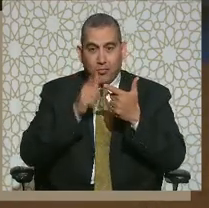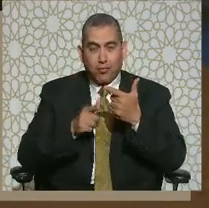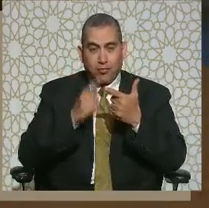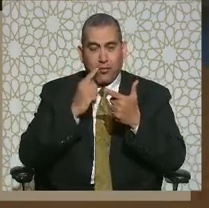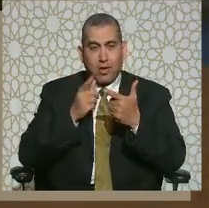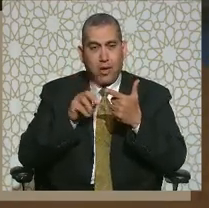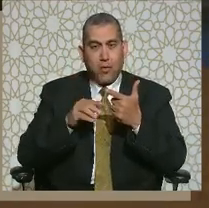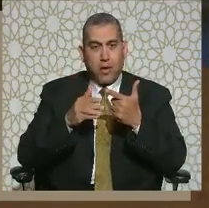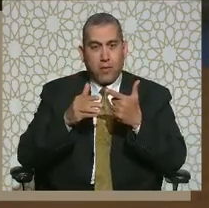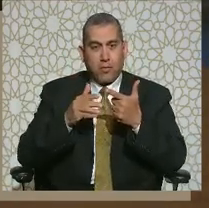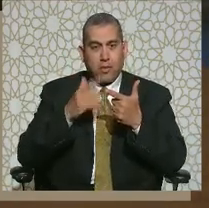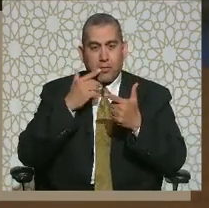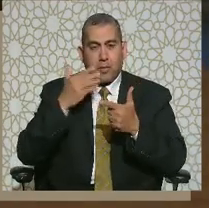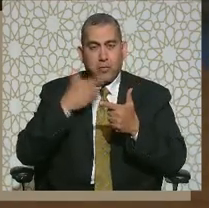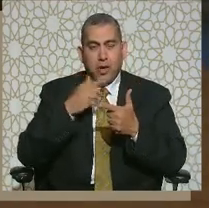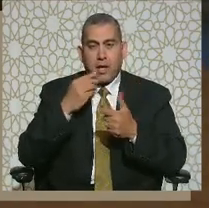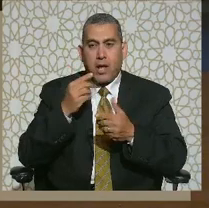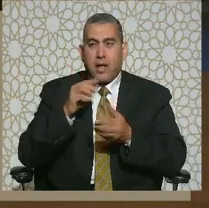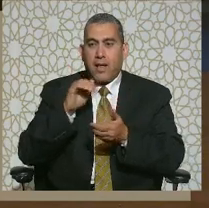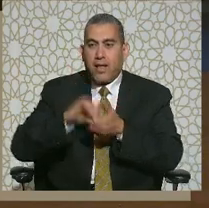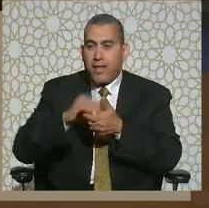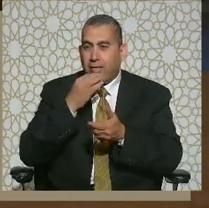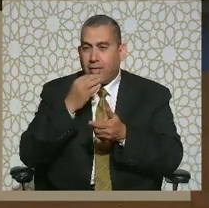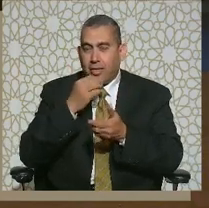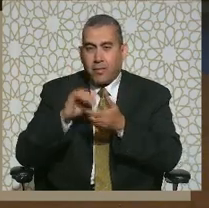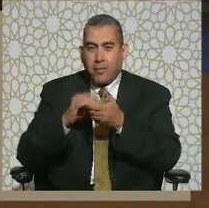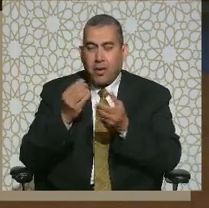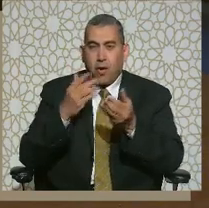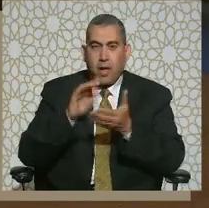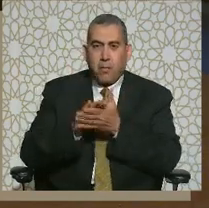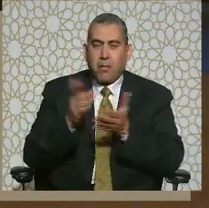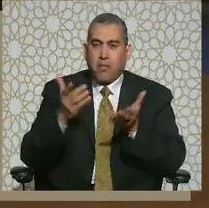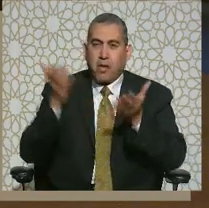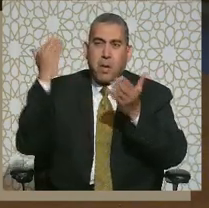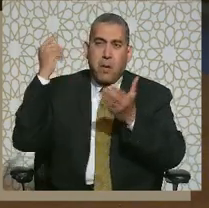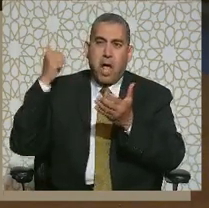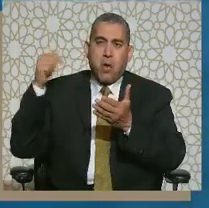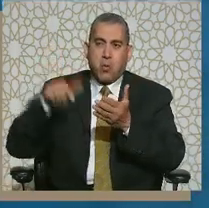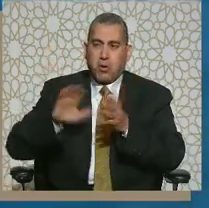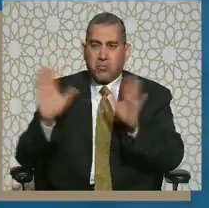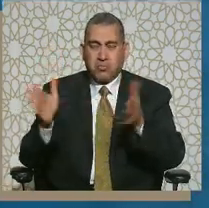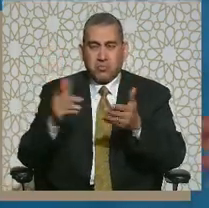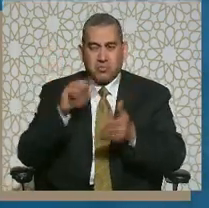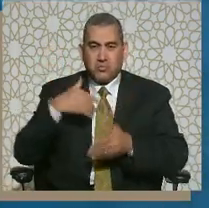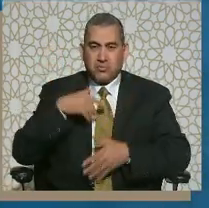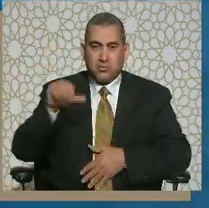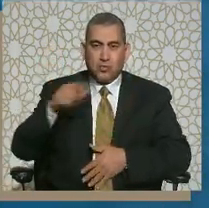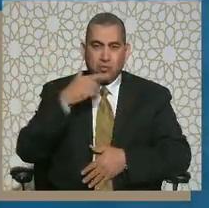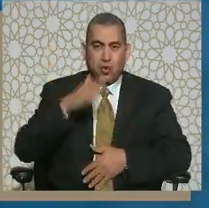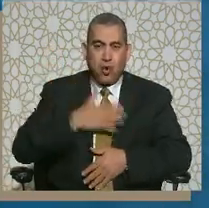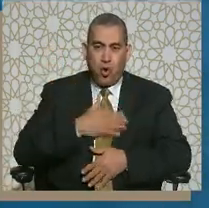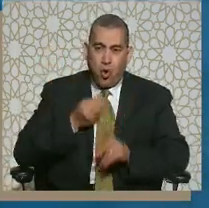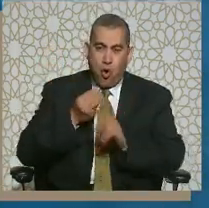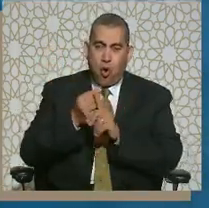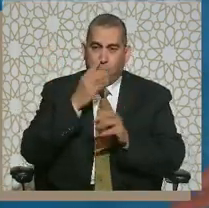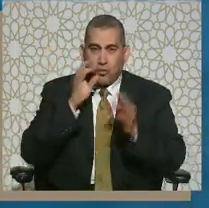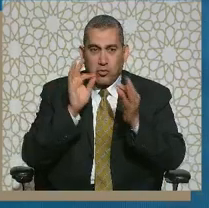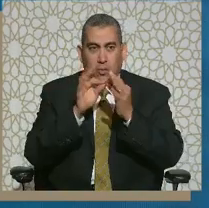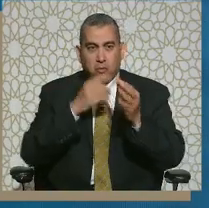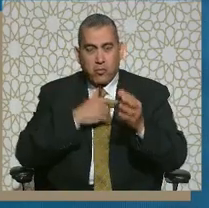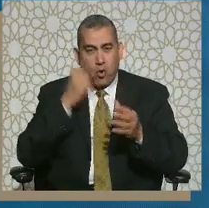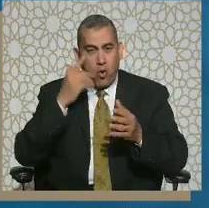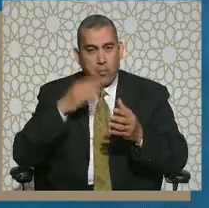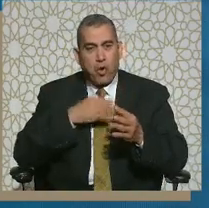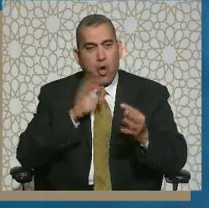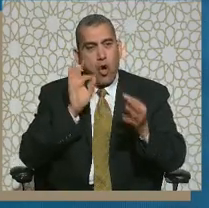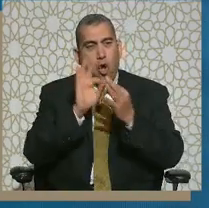ده حجاب ندره العلاقات ان ما بقتش في علاقات صادقه وكله مستني ان الحب الرومانسي بيظن ان الحب